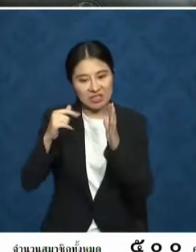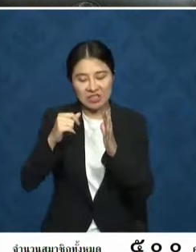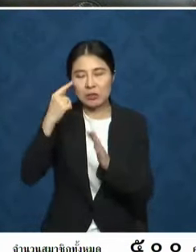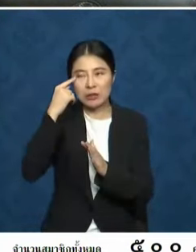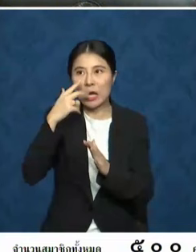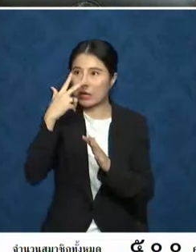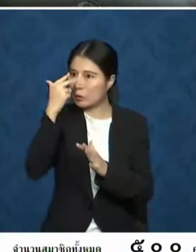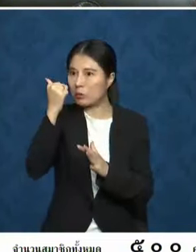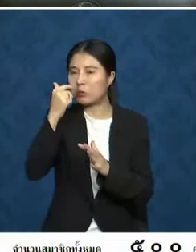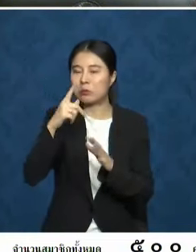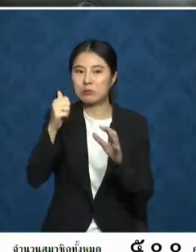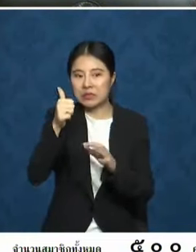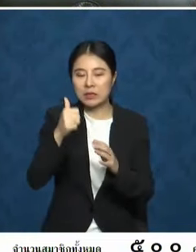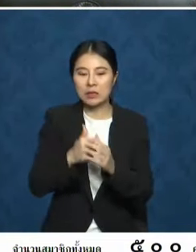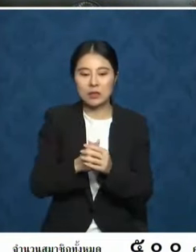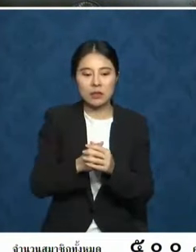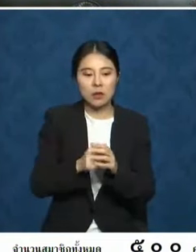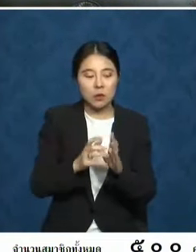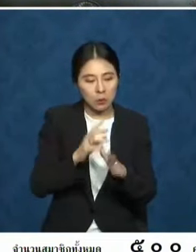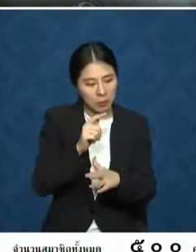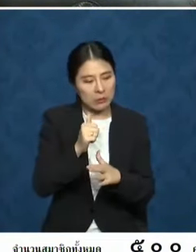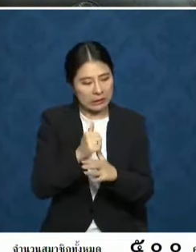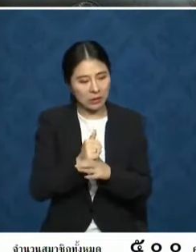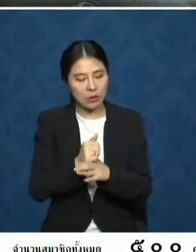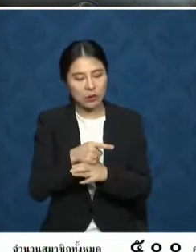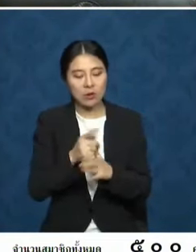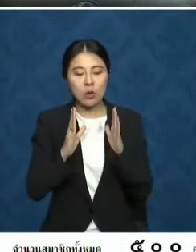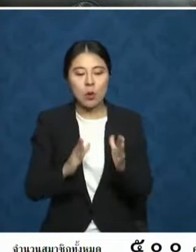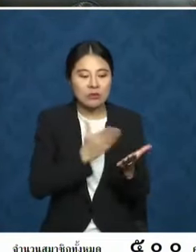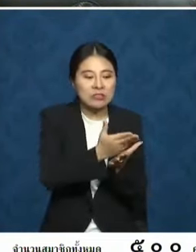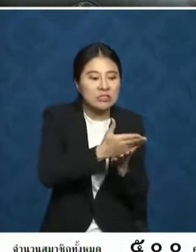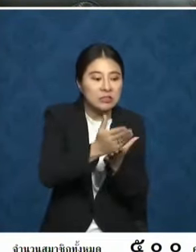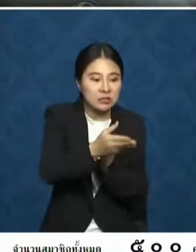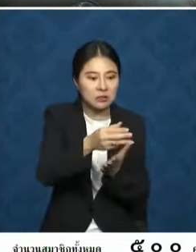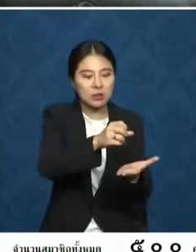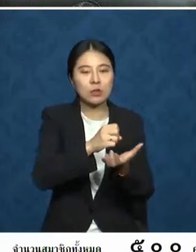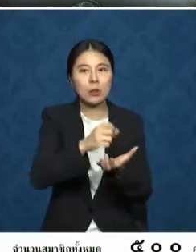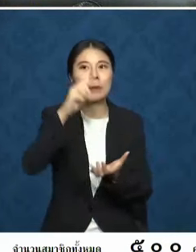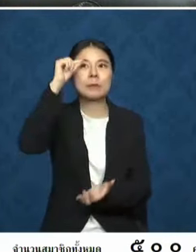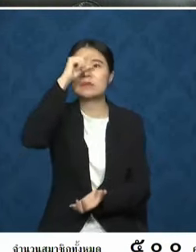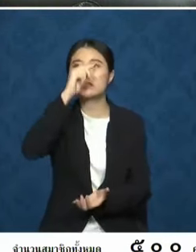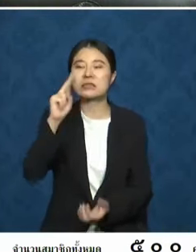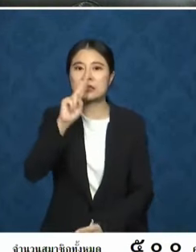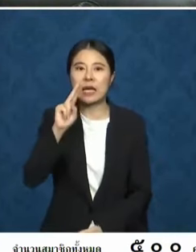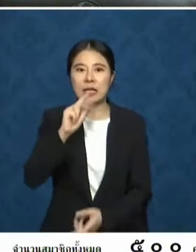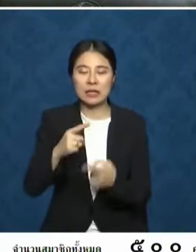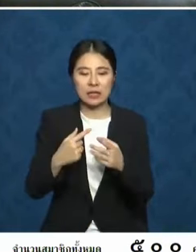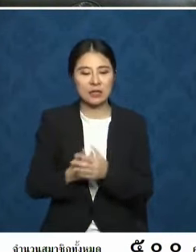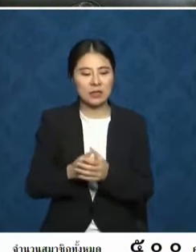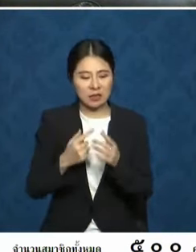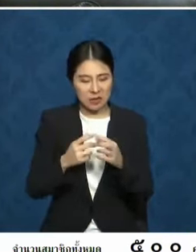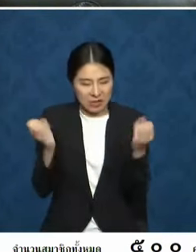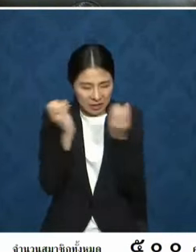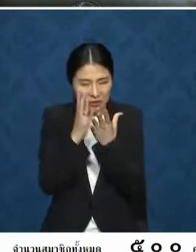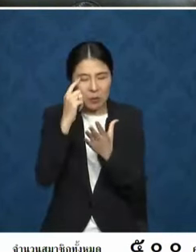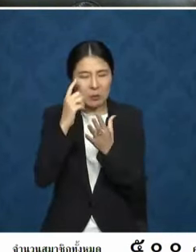ในหาย ในอะไรเนี่หรอเรามีปัญหาในเรื่องทำนองนี้อยู่เยอะมากเลยนะครับในหน้าหนึสุพิมพ